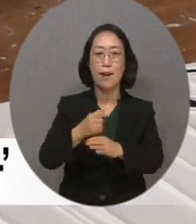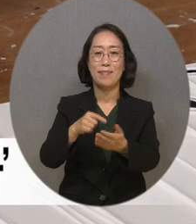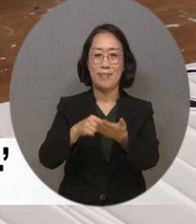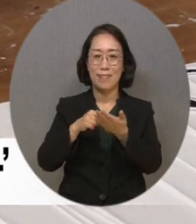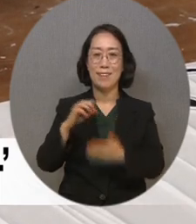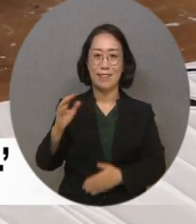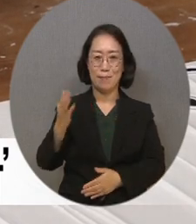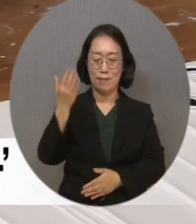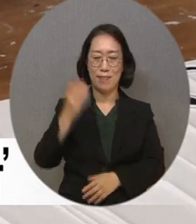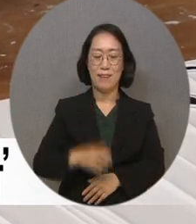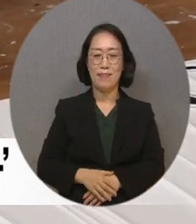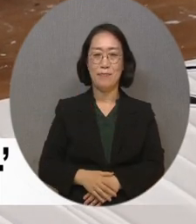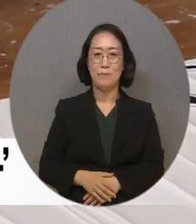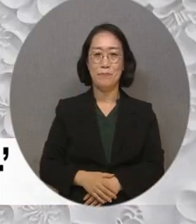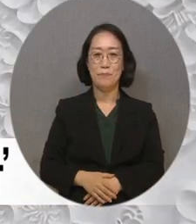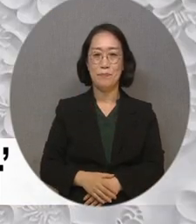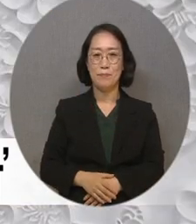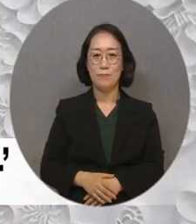나타냅니다.